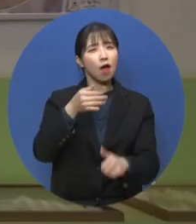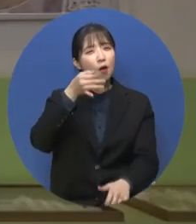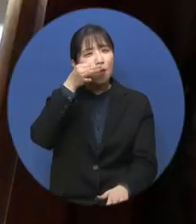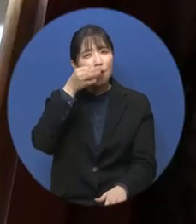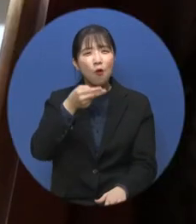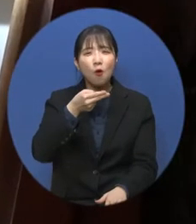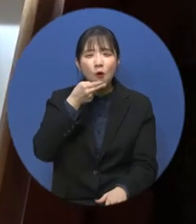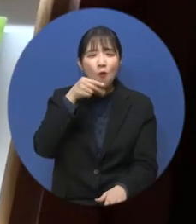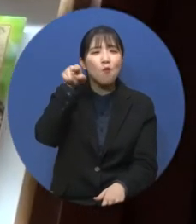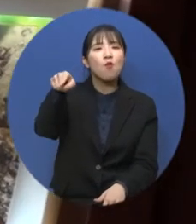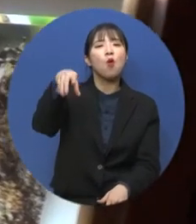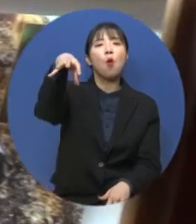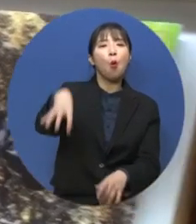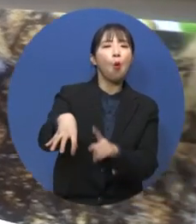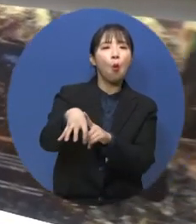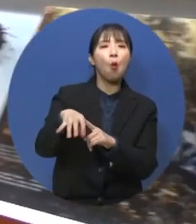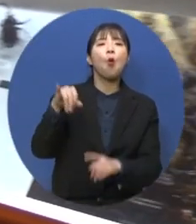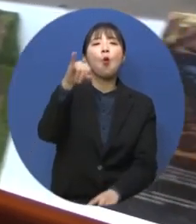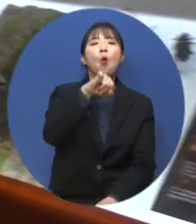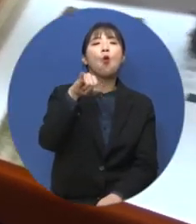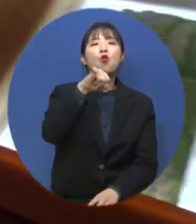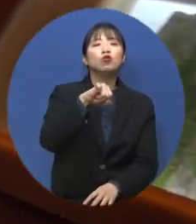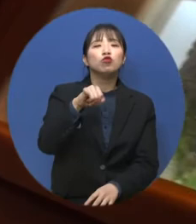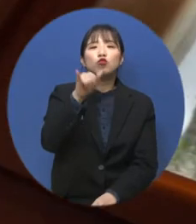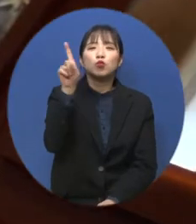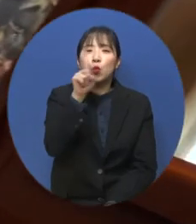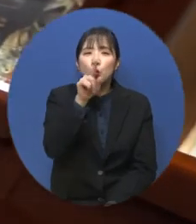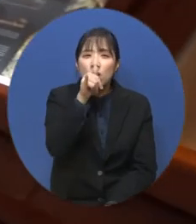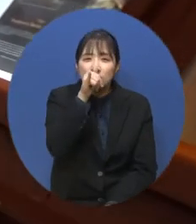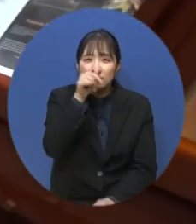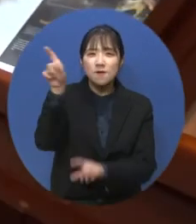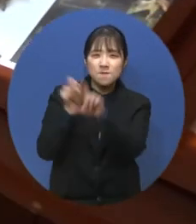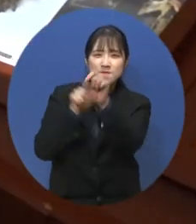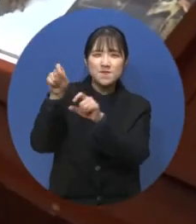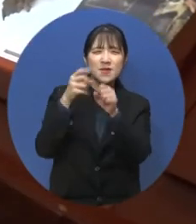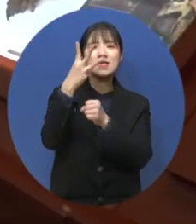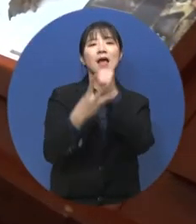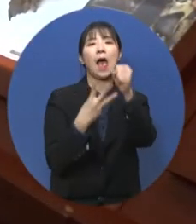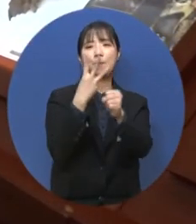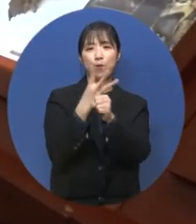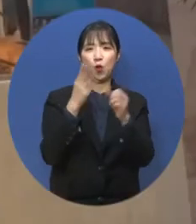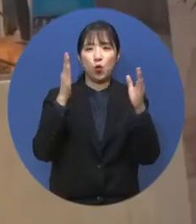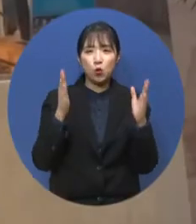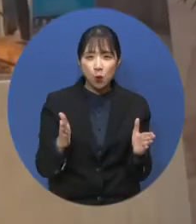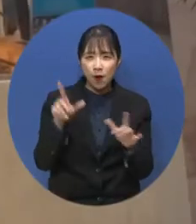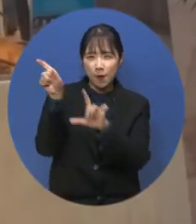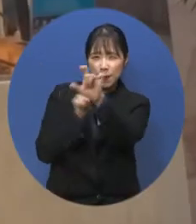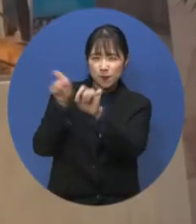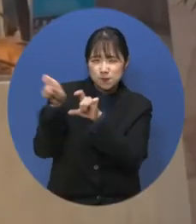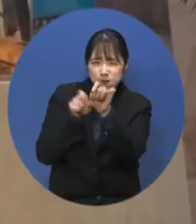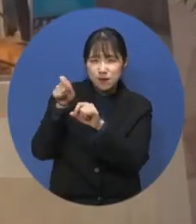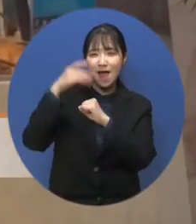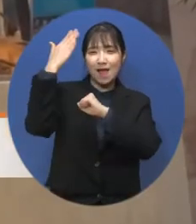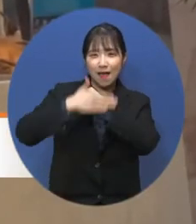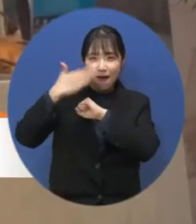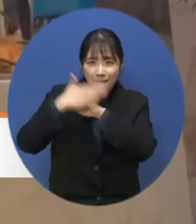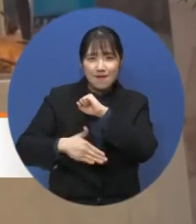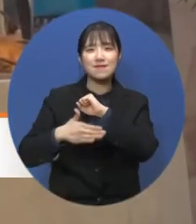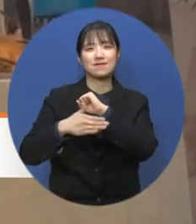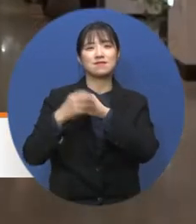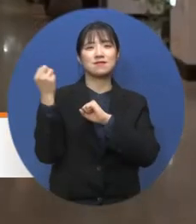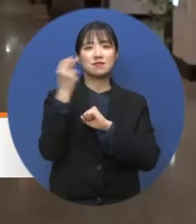않은 골짜기에 어떠한 곤충들이 모여 사는지 3년 동안의 탐사로 얻은 자연 생태 사진과 함께